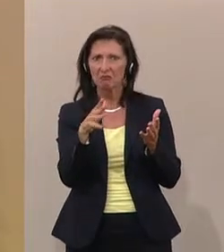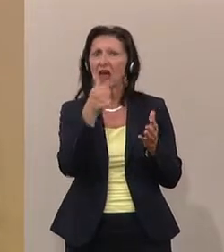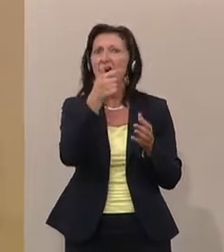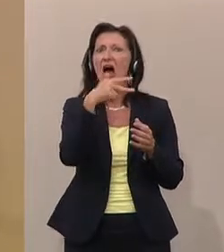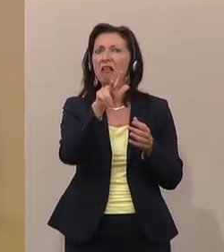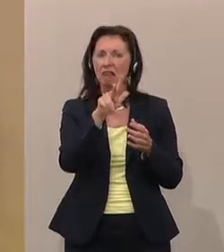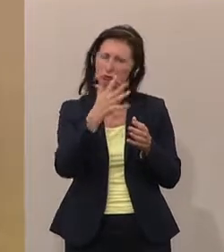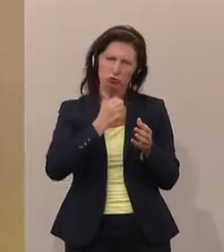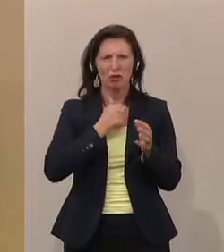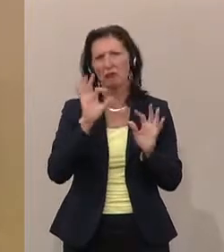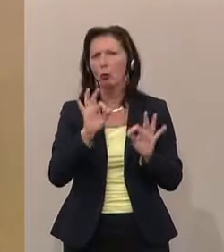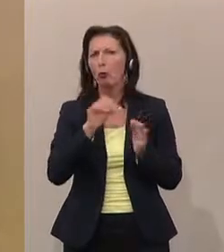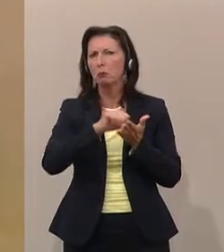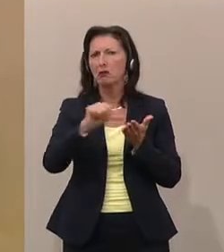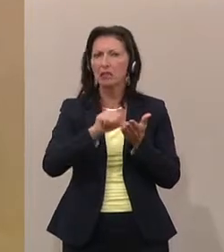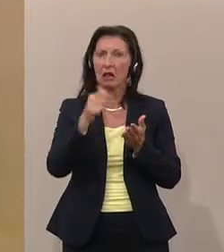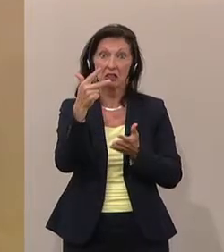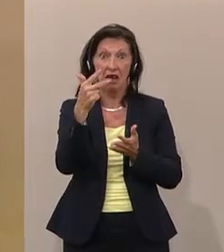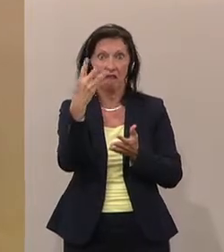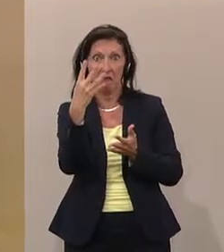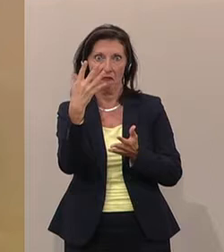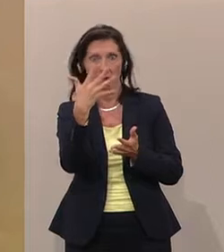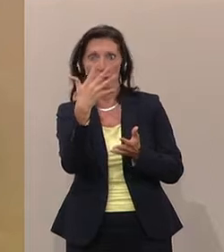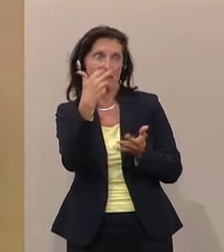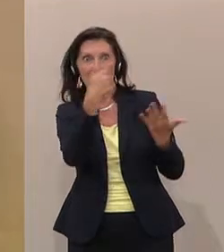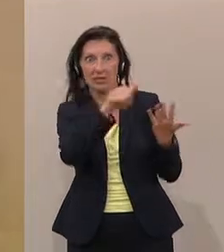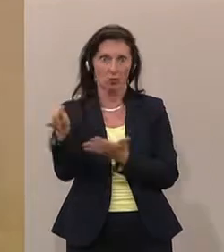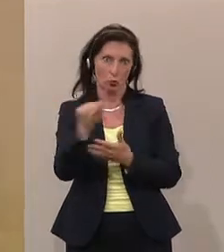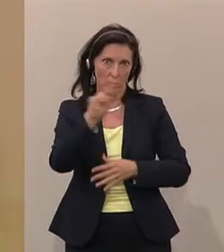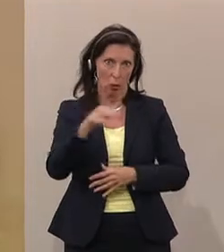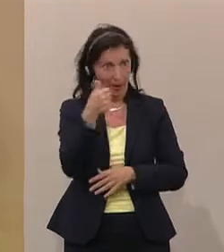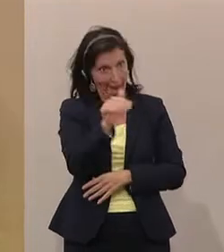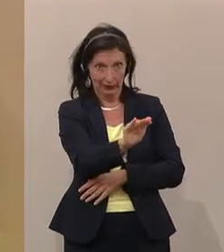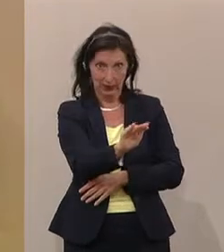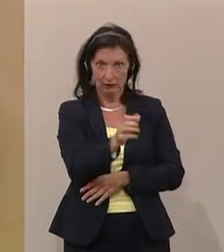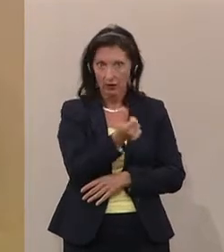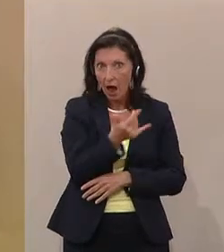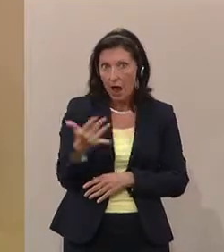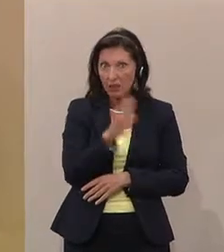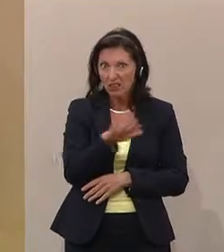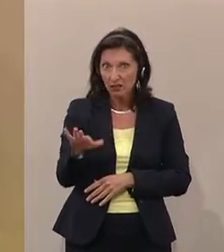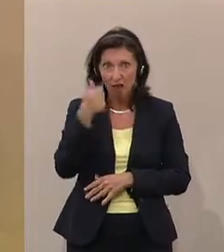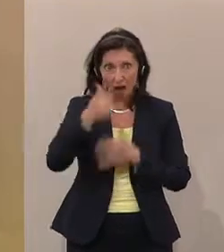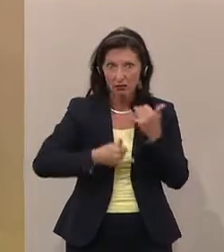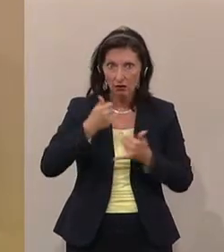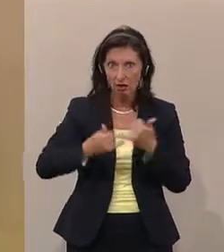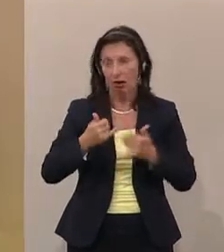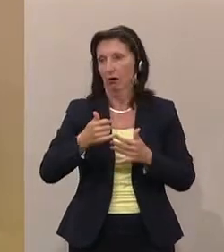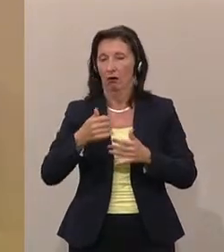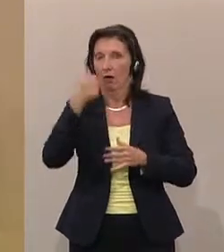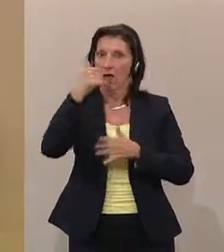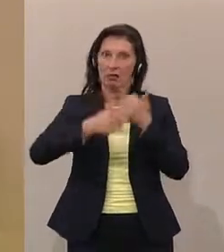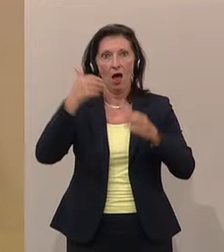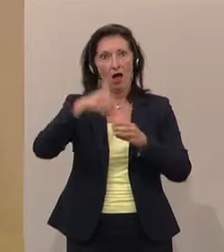Kosten zu zahlen. Da geht schnell um 300, 400, 500, 600 Euro pro Kind, wenn man mehrere Kinder hat, pro Schuljahr, oft innerhalb von einem